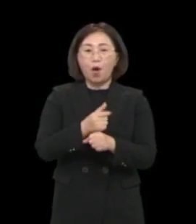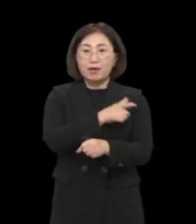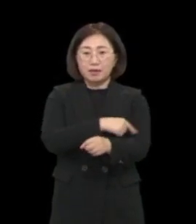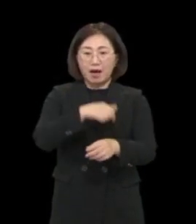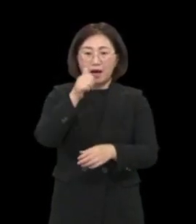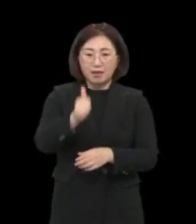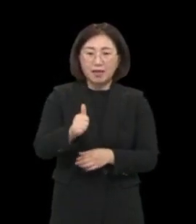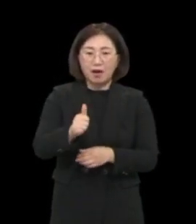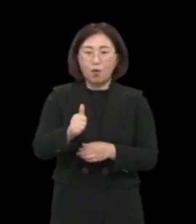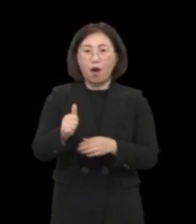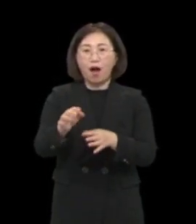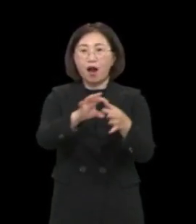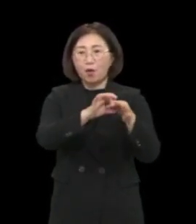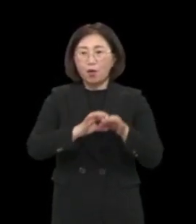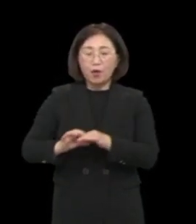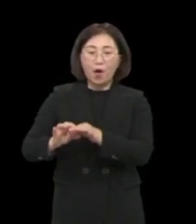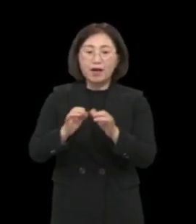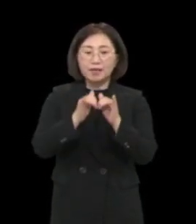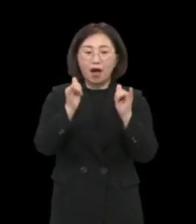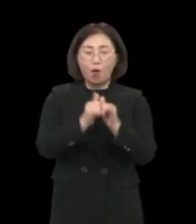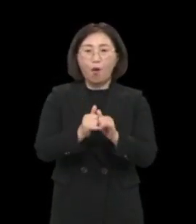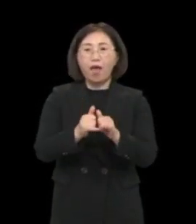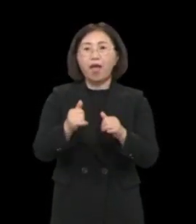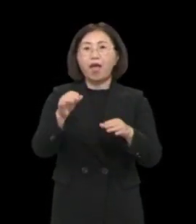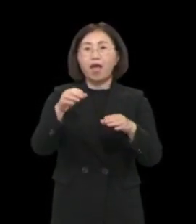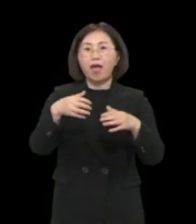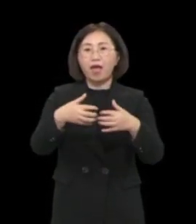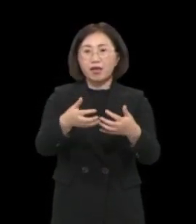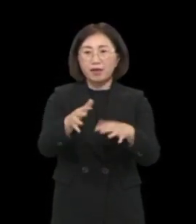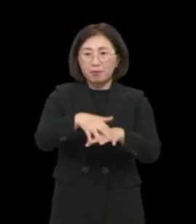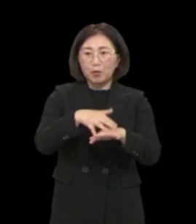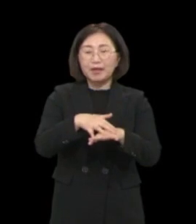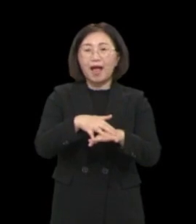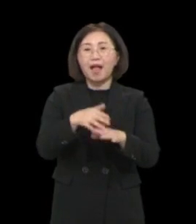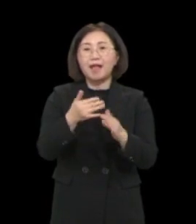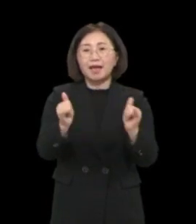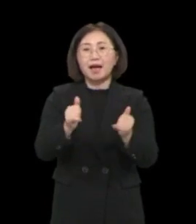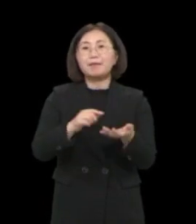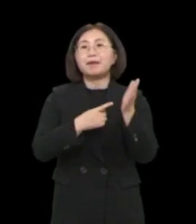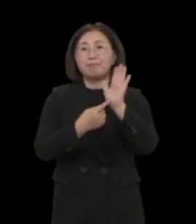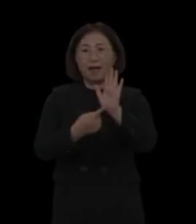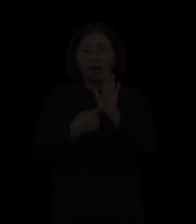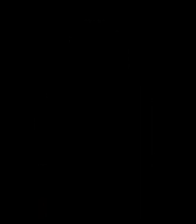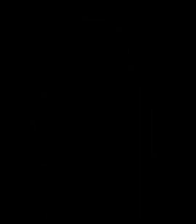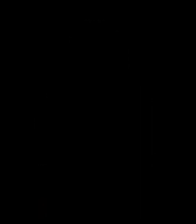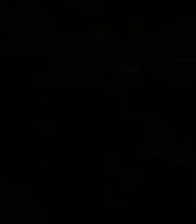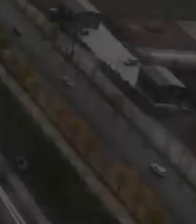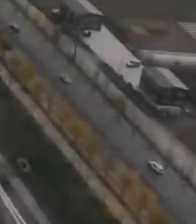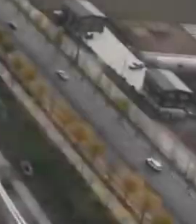이사장과 로컬 커뮤니티 랩 사회적 협동조합의 이정림 박사 등이 각각 발제할 예정입니다.